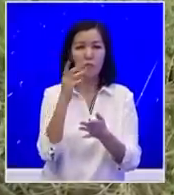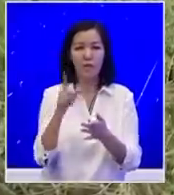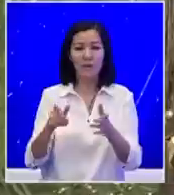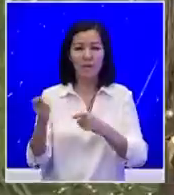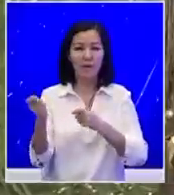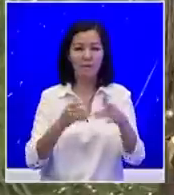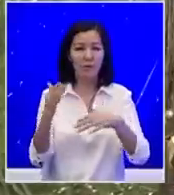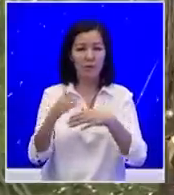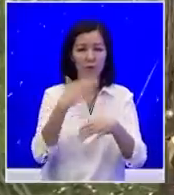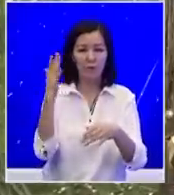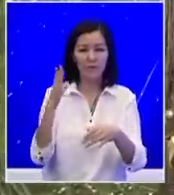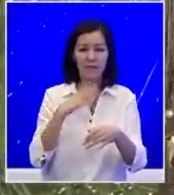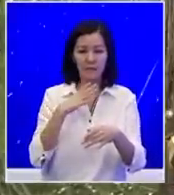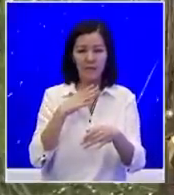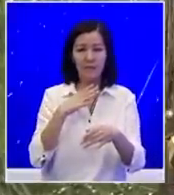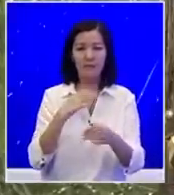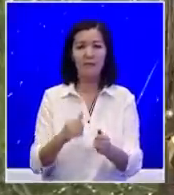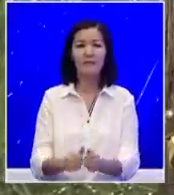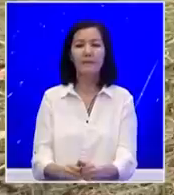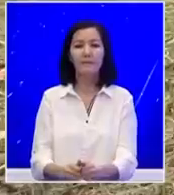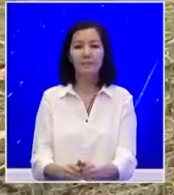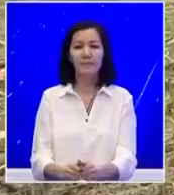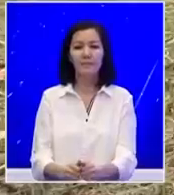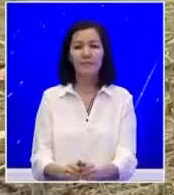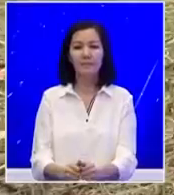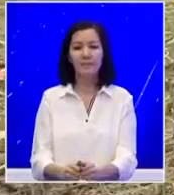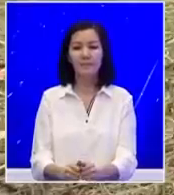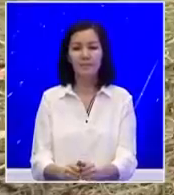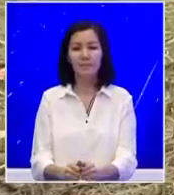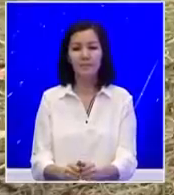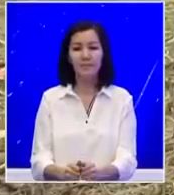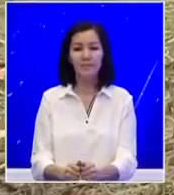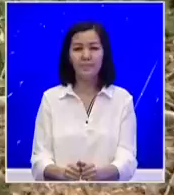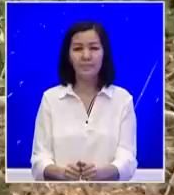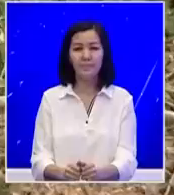дерегін анықтаған. 304 адам әкімшілік жауапкершілікке тартылыпты.